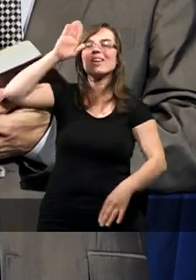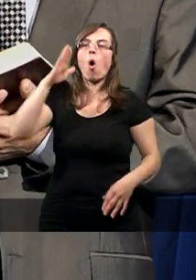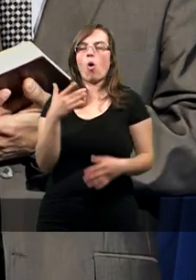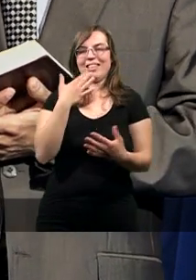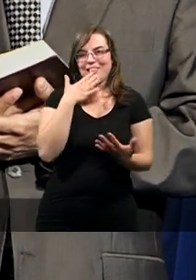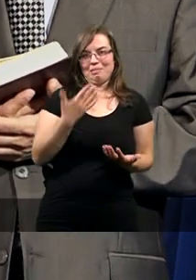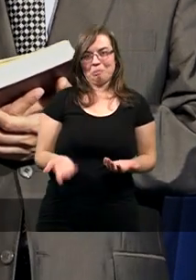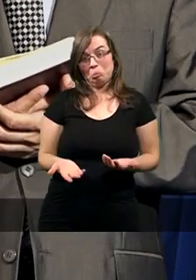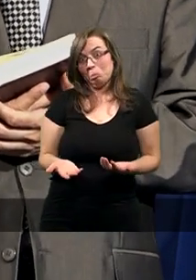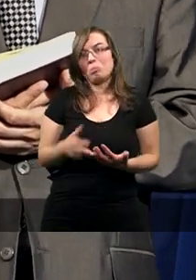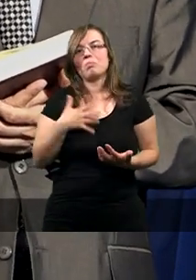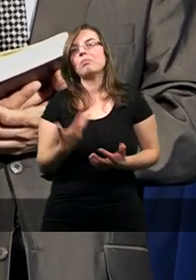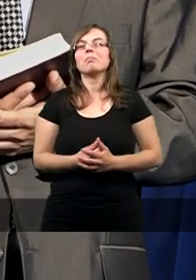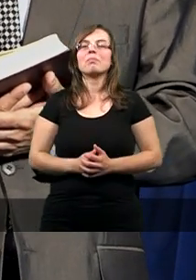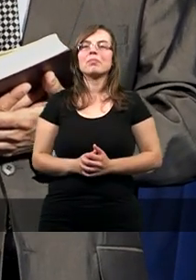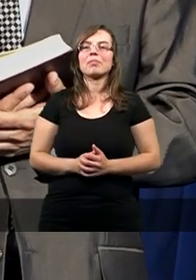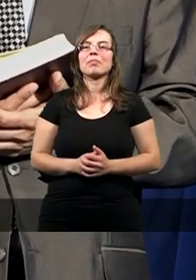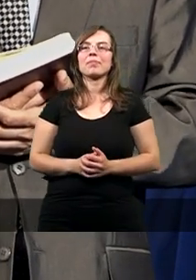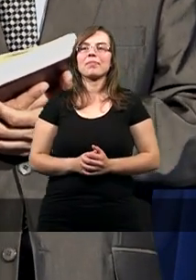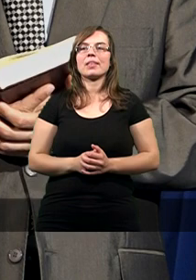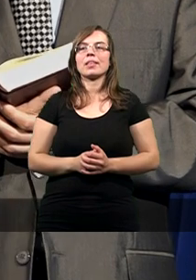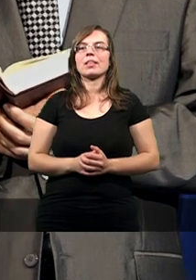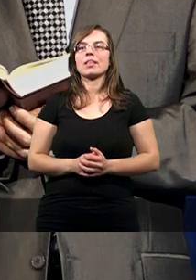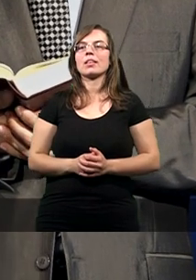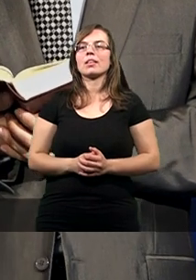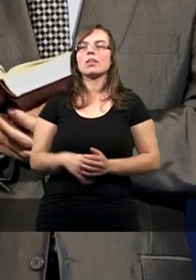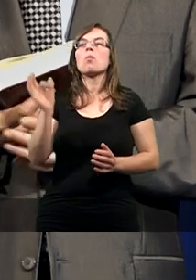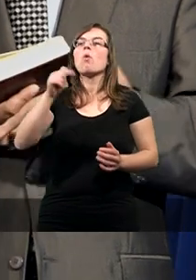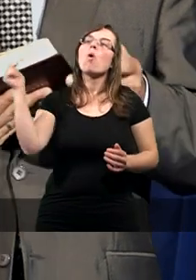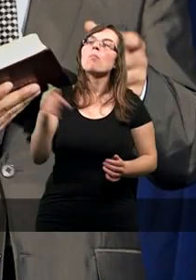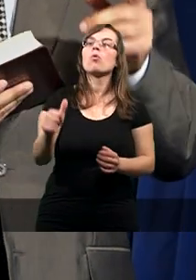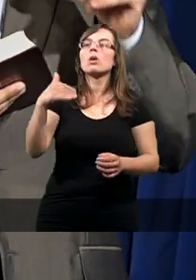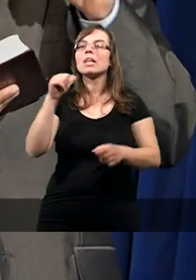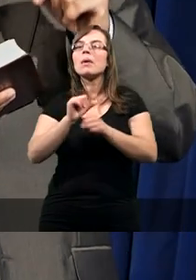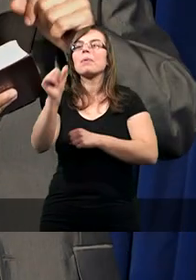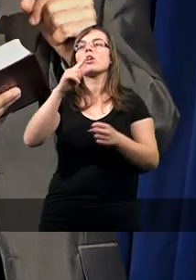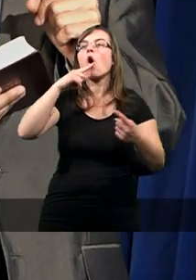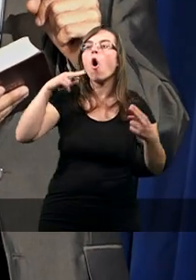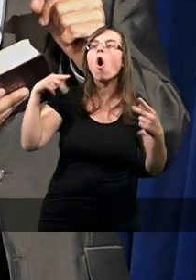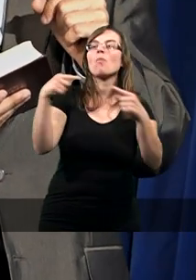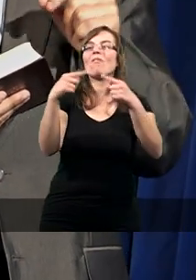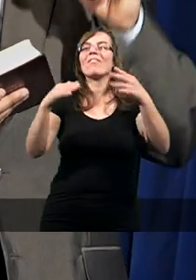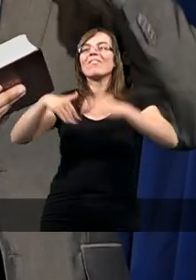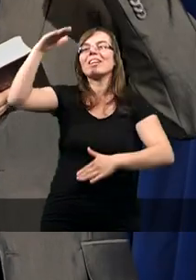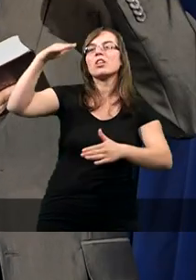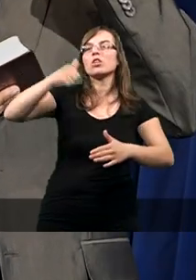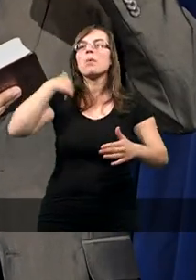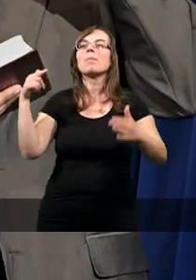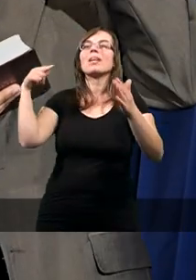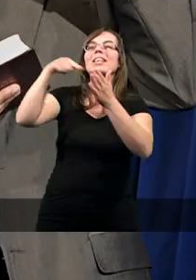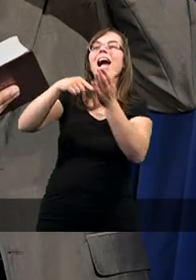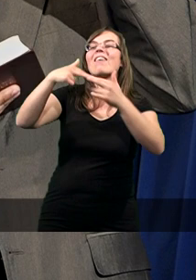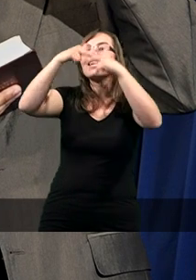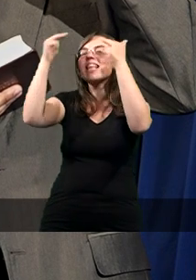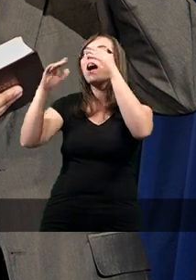wysoki. He must be tall enough to reach heaven while he's on his knees. Bo musi być odpowiednio wysoki, żeby dosięgnąć głową